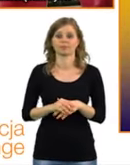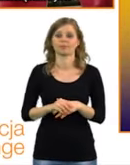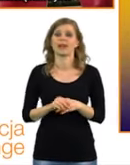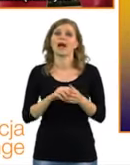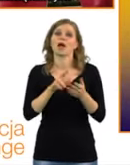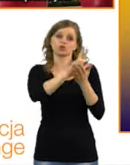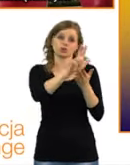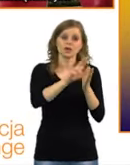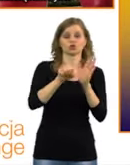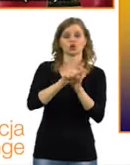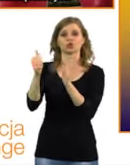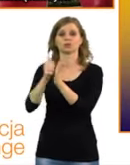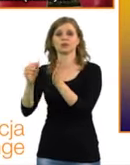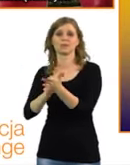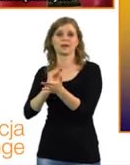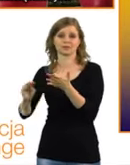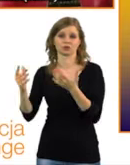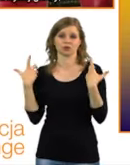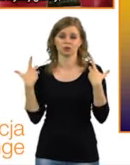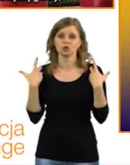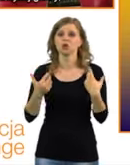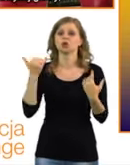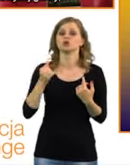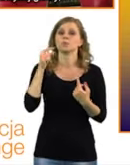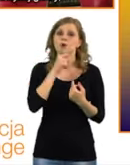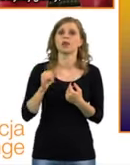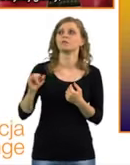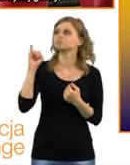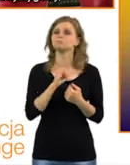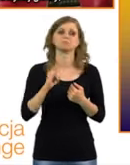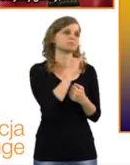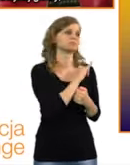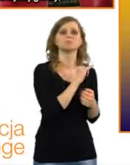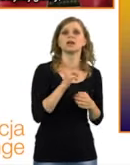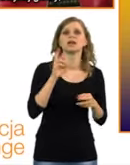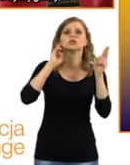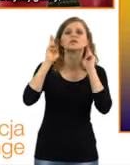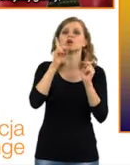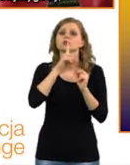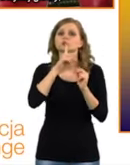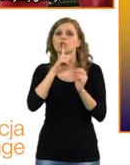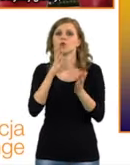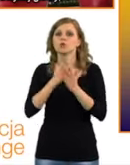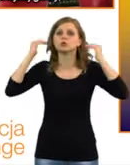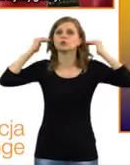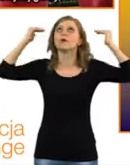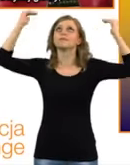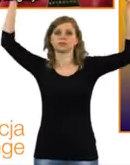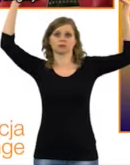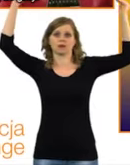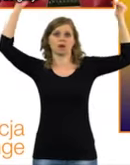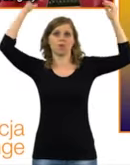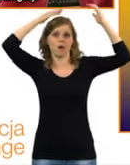Między 13 a 16 miesiącem życia dziecko lokalizuje ciche dźwięki dochodzące powyżej